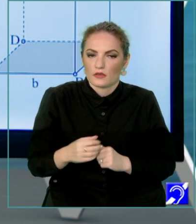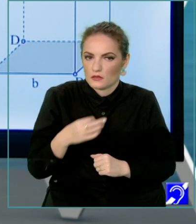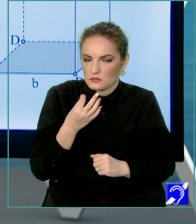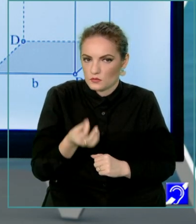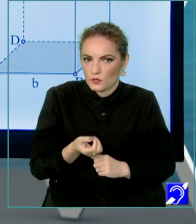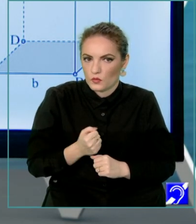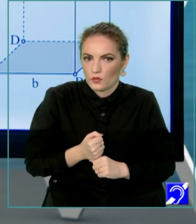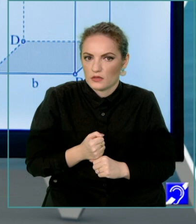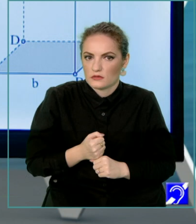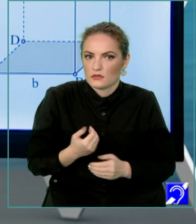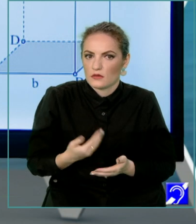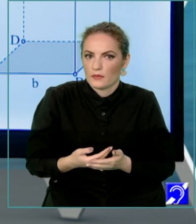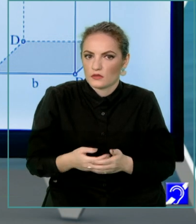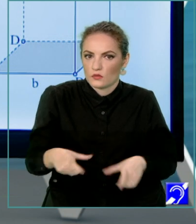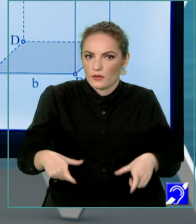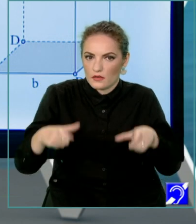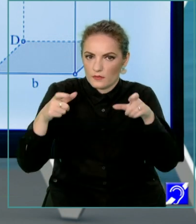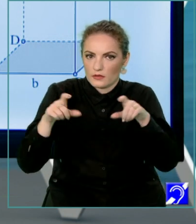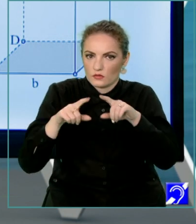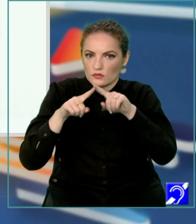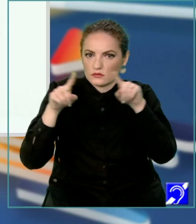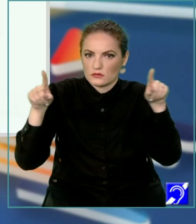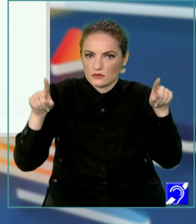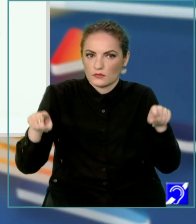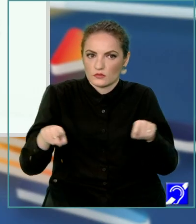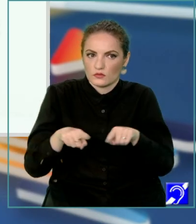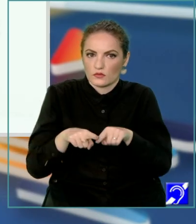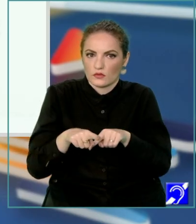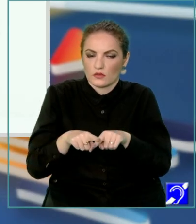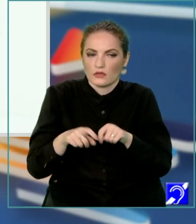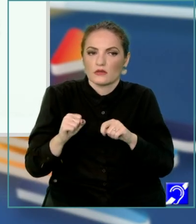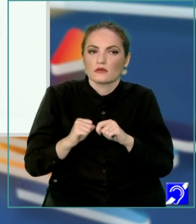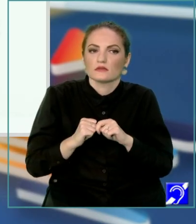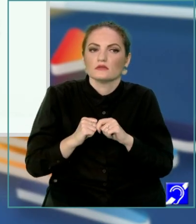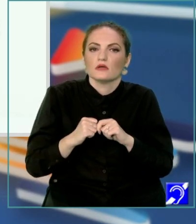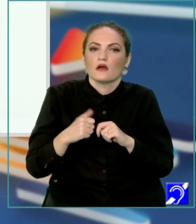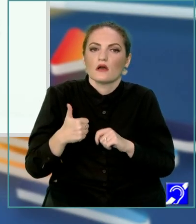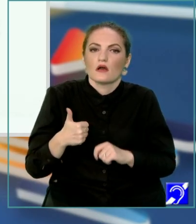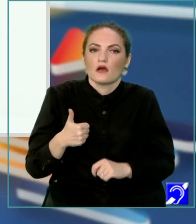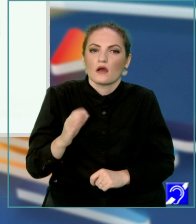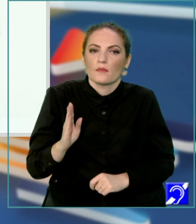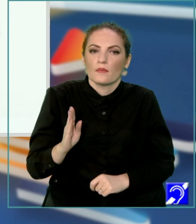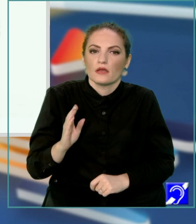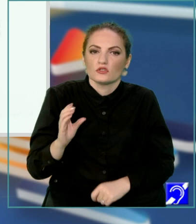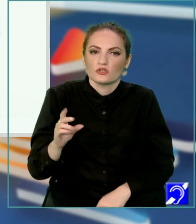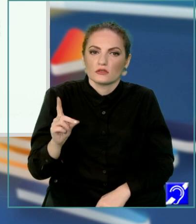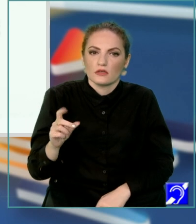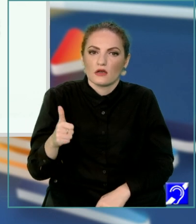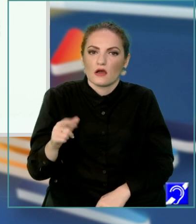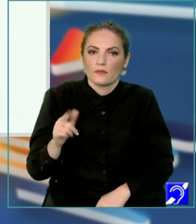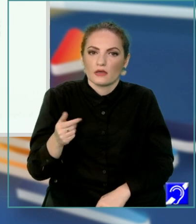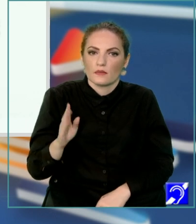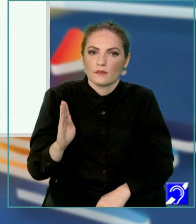pentru paralelipipedul dreptunghic ABCD a prim b prim c prim D prim a